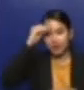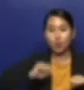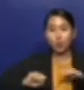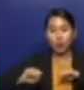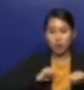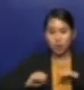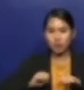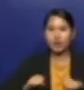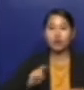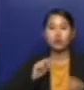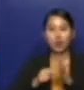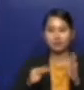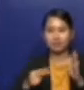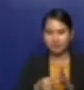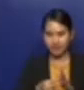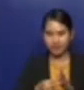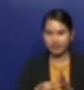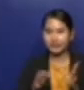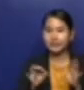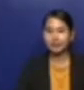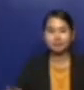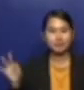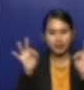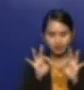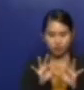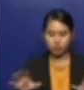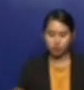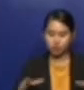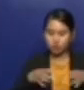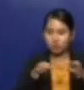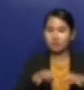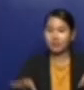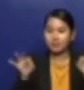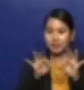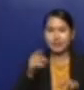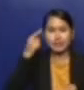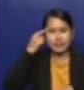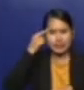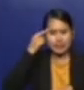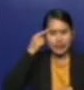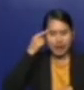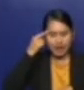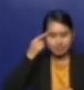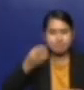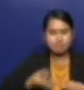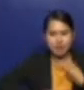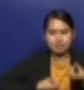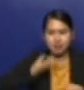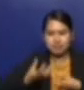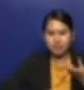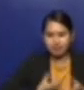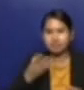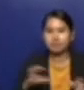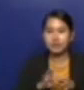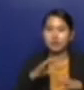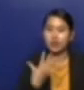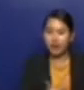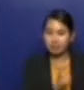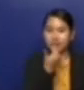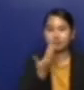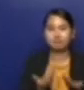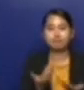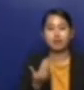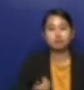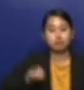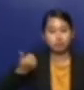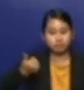นกลุ่มหนึ่งที่มีบทบาทสำคัญในการแสดงความคิดเห็นทางการเมืองและด้านอื่นๆหรือแม้กระทั่งในช่วงที่ส